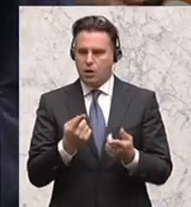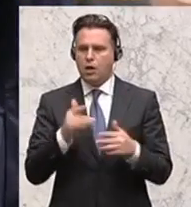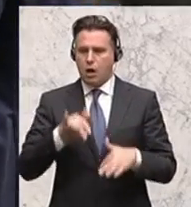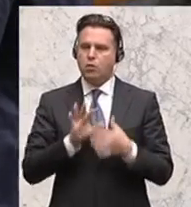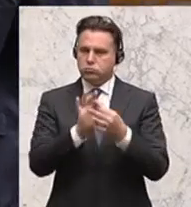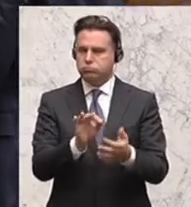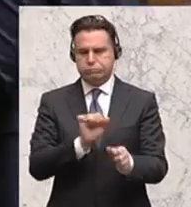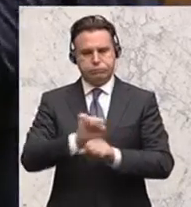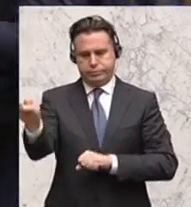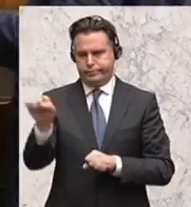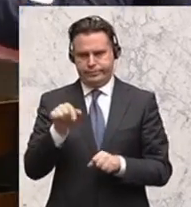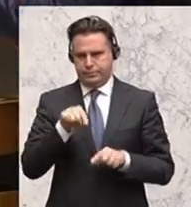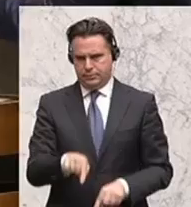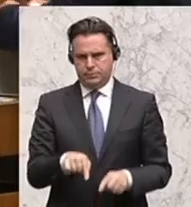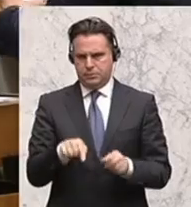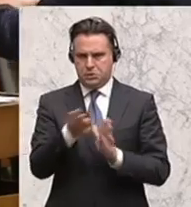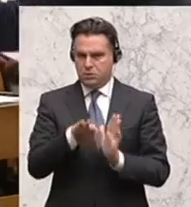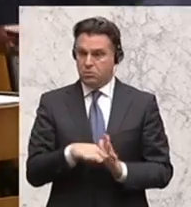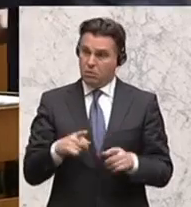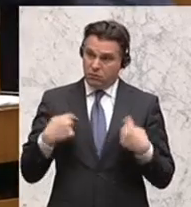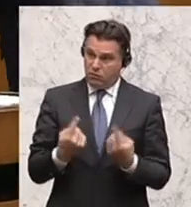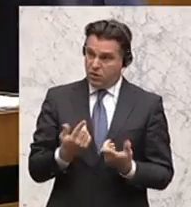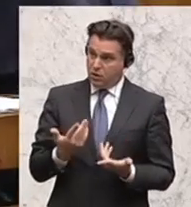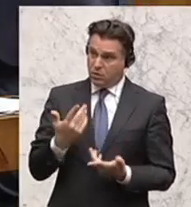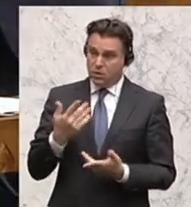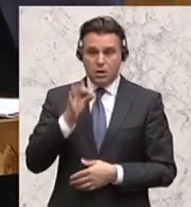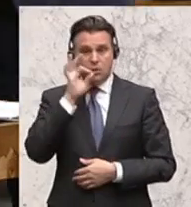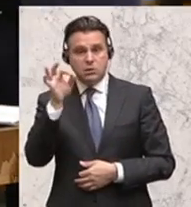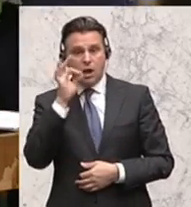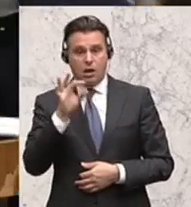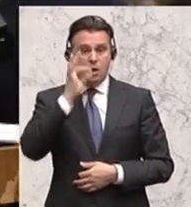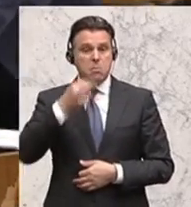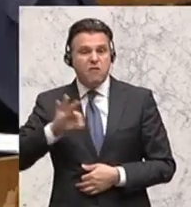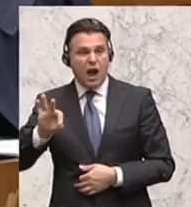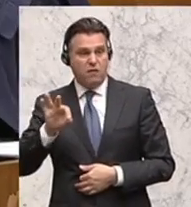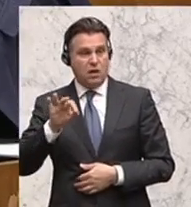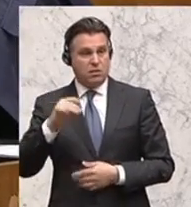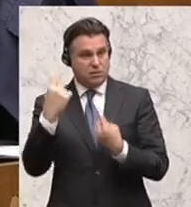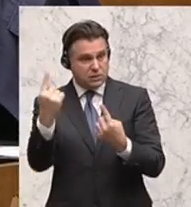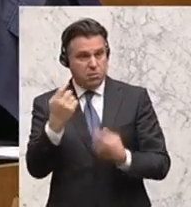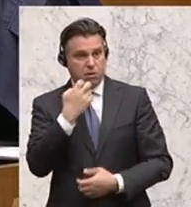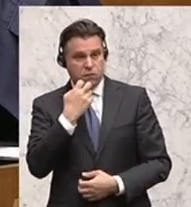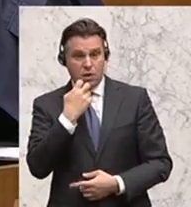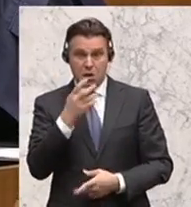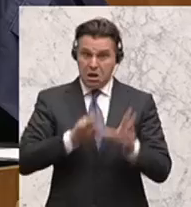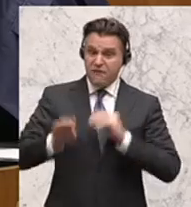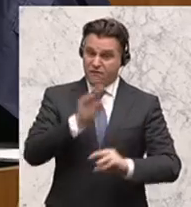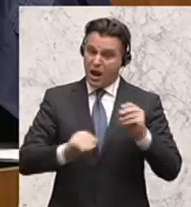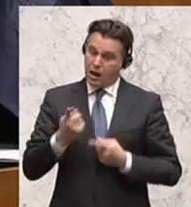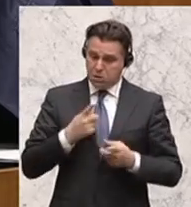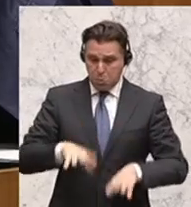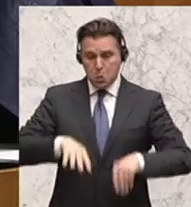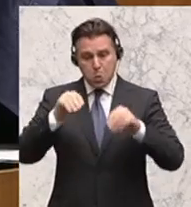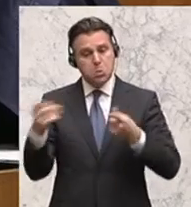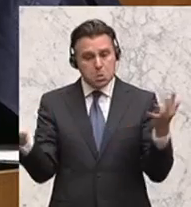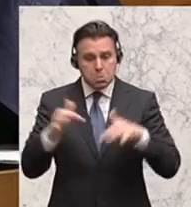von uns zu Recht auch bekämpft. Ich sage, es kann nicht sein, dass man als Zigarren- und Pfeifenraucher nicht einmal mehr einen Verein gründen darf zu